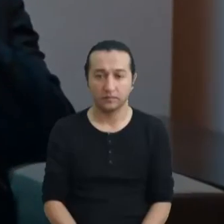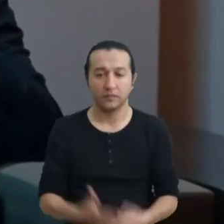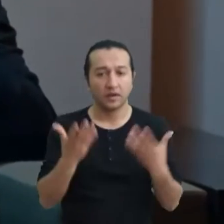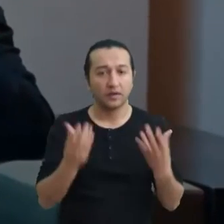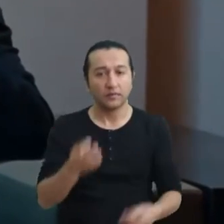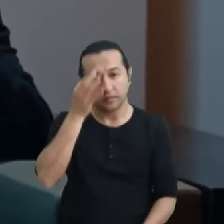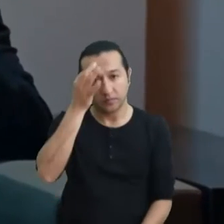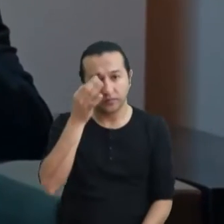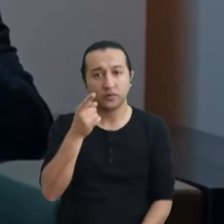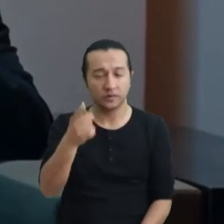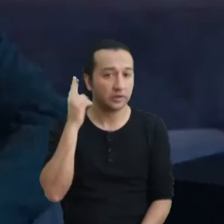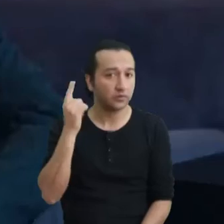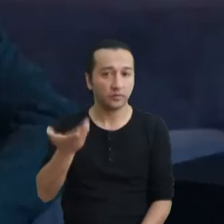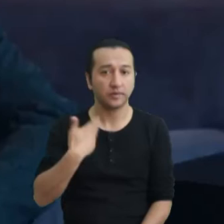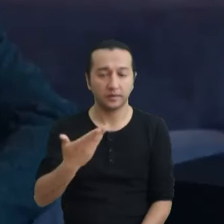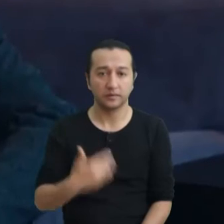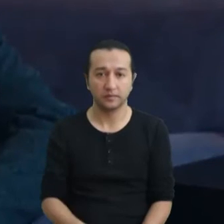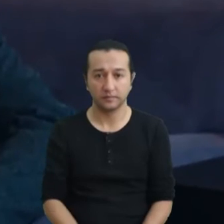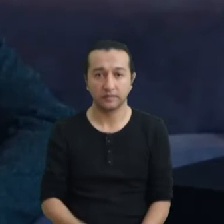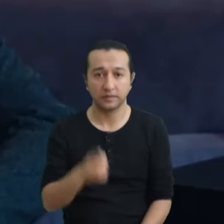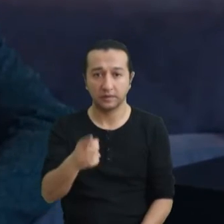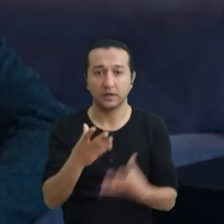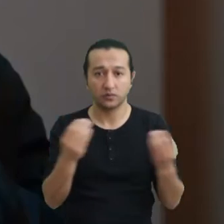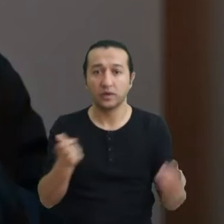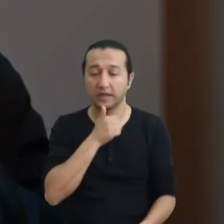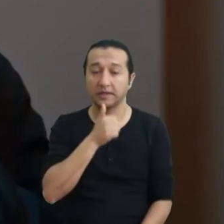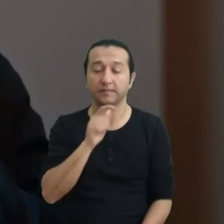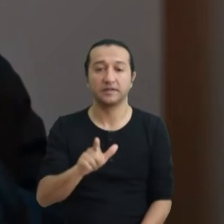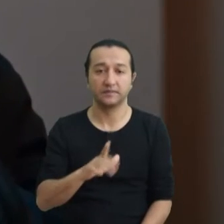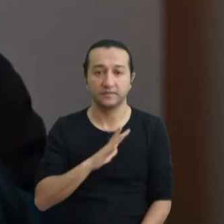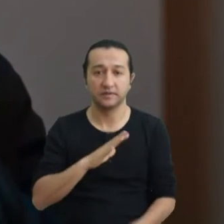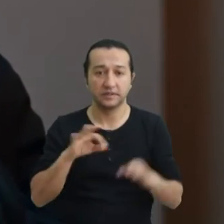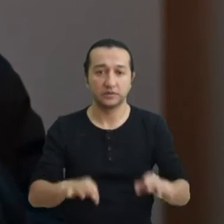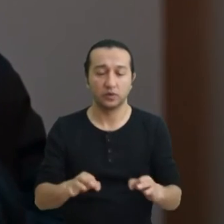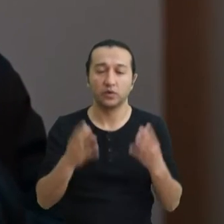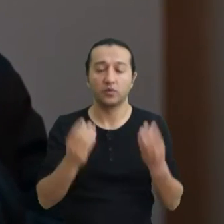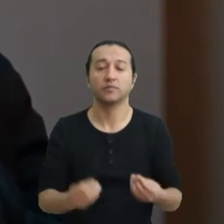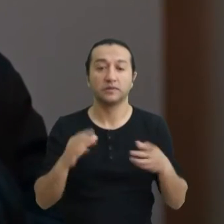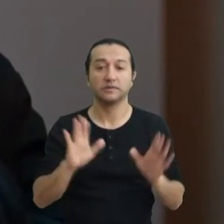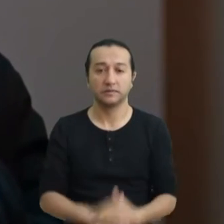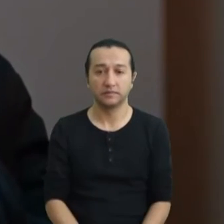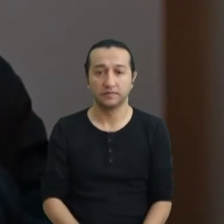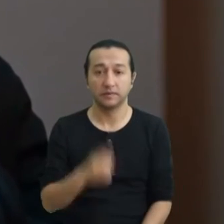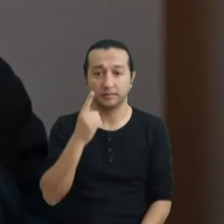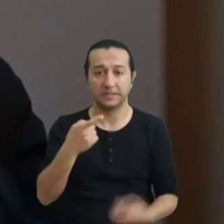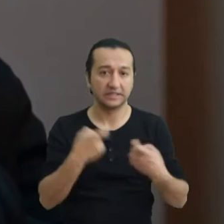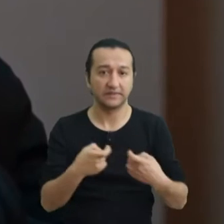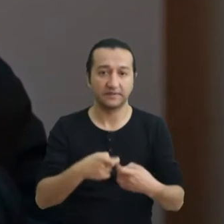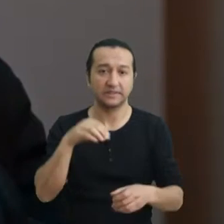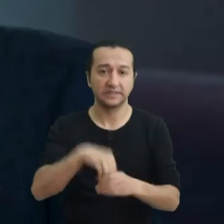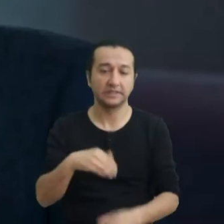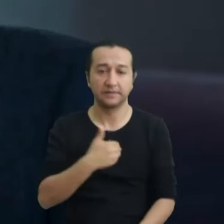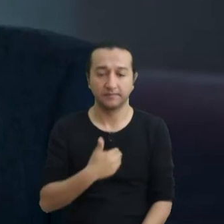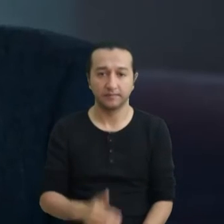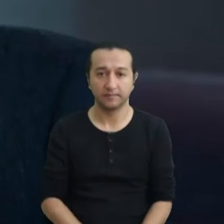Evet profesör, sizi dinliyorum. Daha çok adam lazım. Şu anda olmaz. Bir savaşın